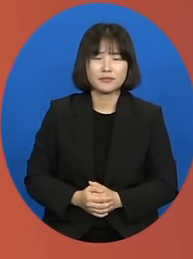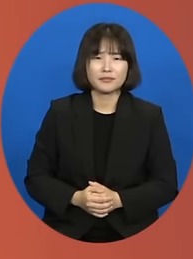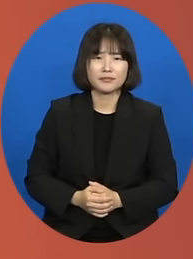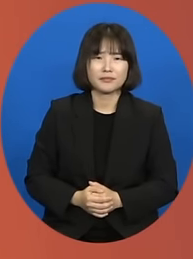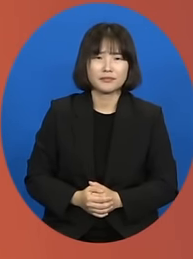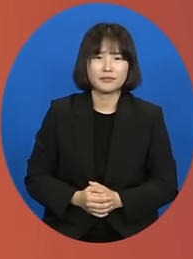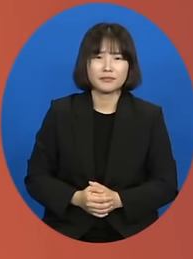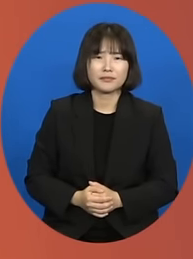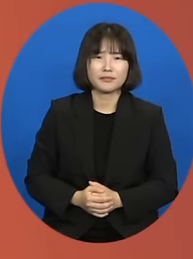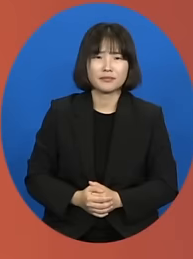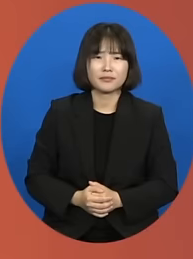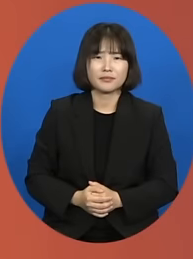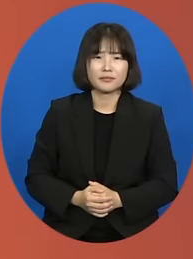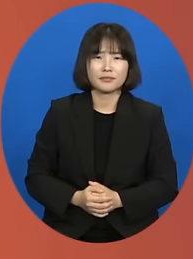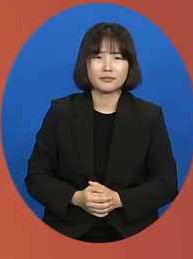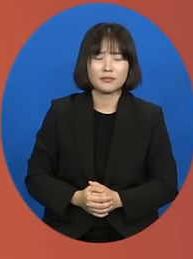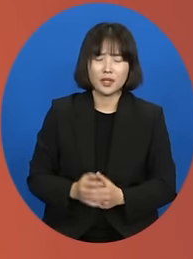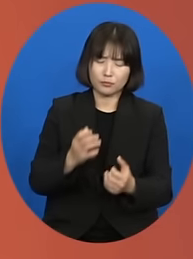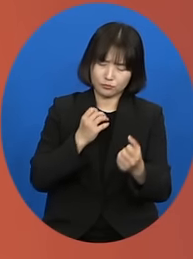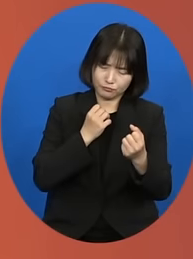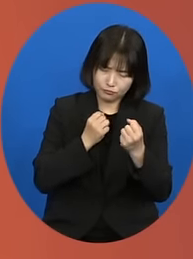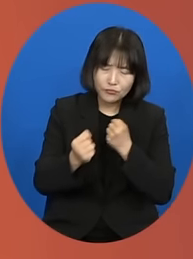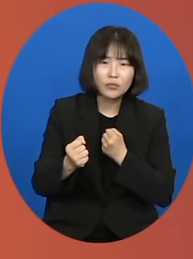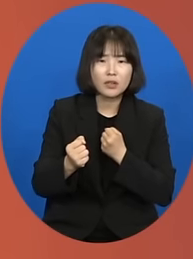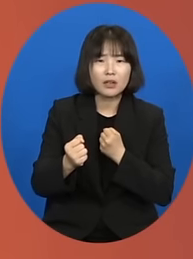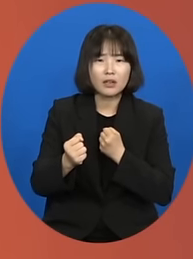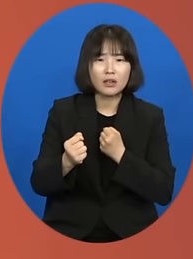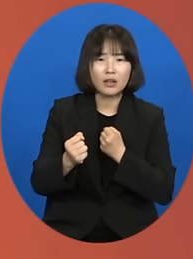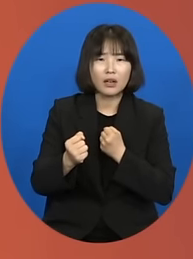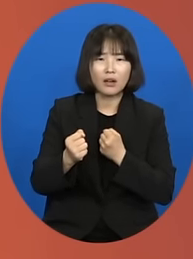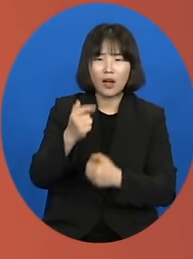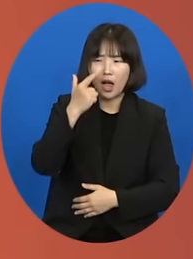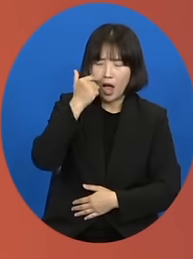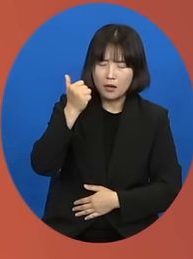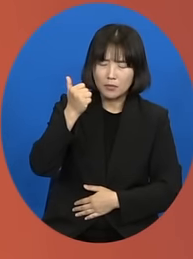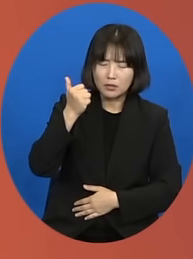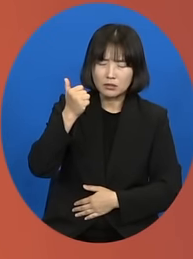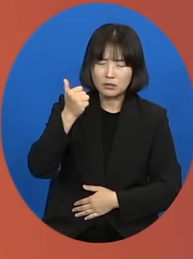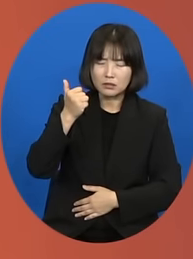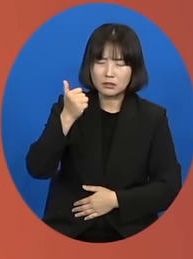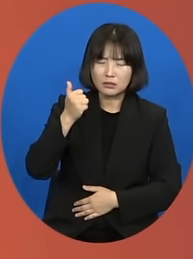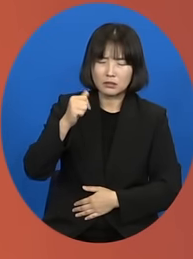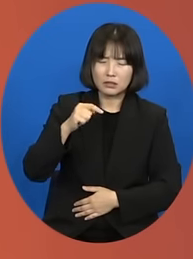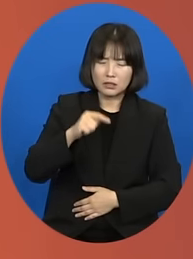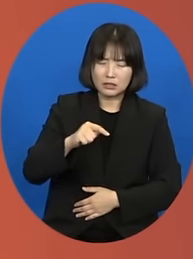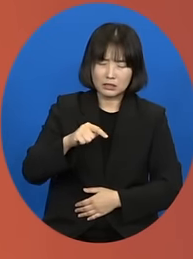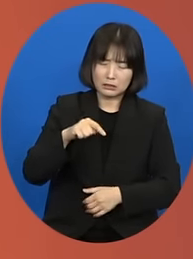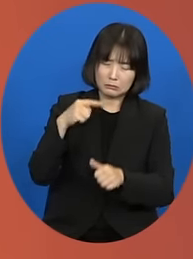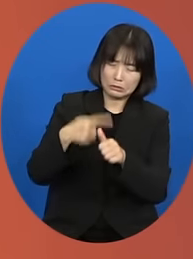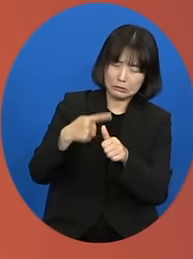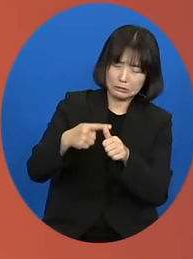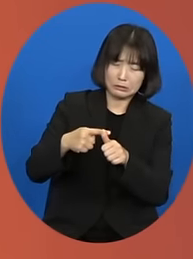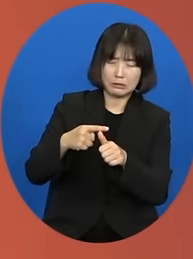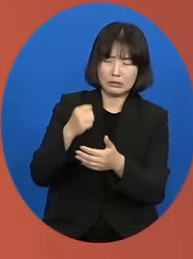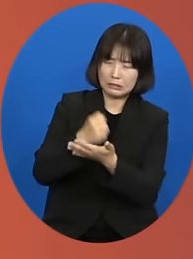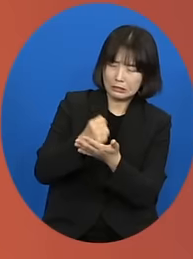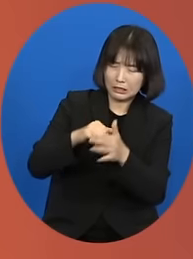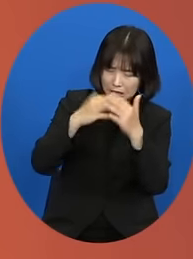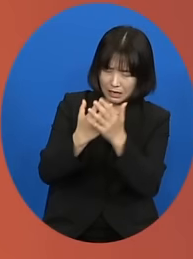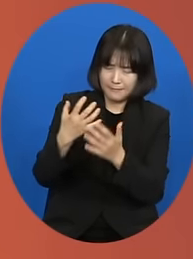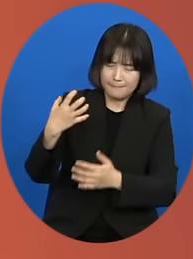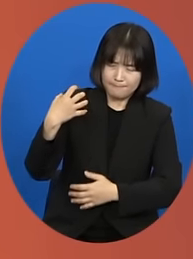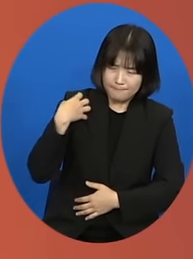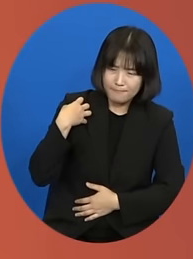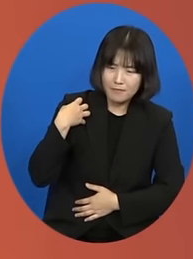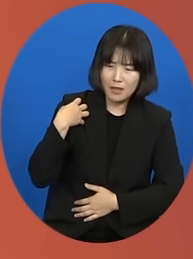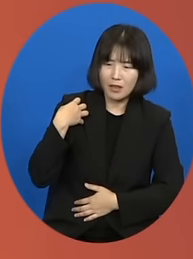되지요. 그럼에도 불구하고 그 아버지는 그것을 다 감당하고 그 동네 입구에 나와서 아들을